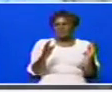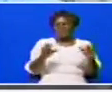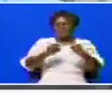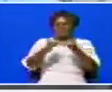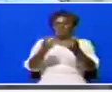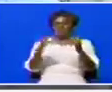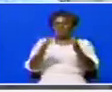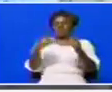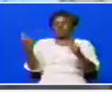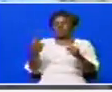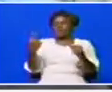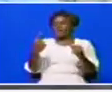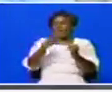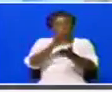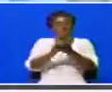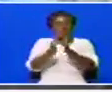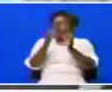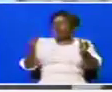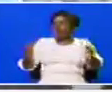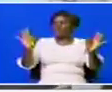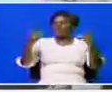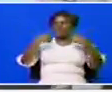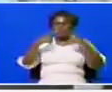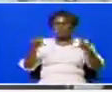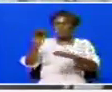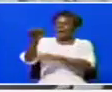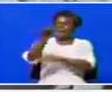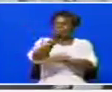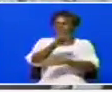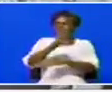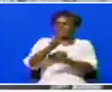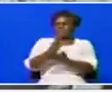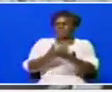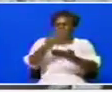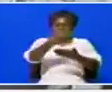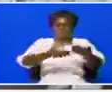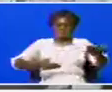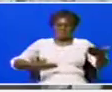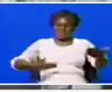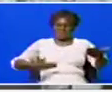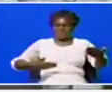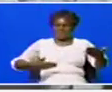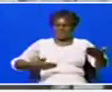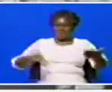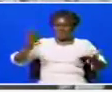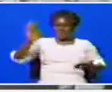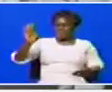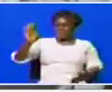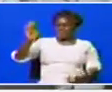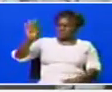kijamii, lakini hadi sasa hakuna matokeo rasmi. Tukijaribu kuuliza tu zile baadhi ya stakabadhi fomu zile ambazo masema